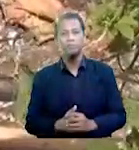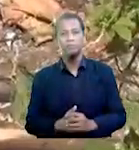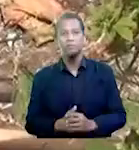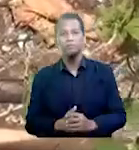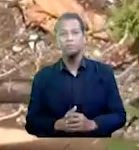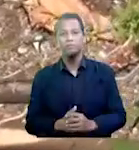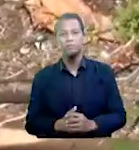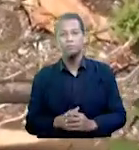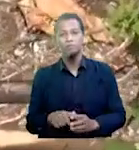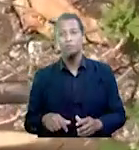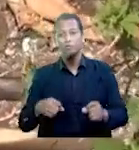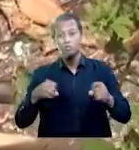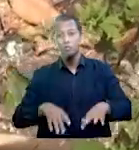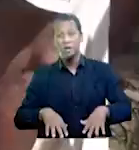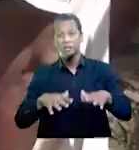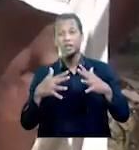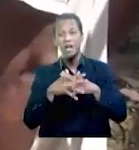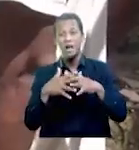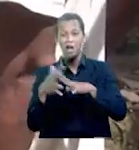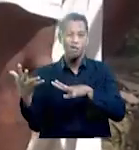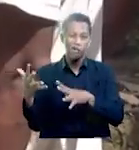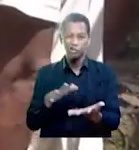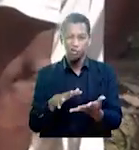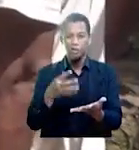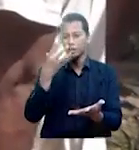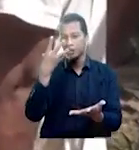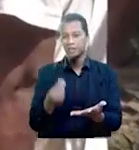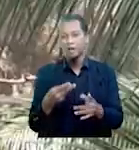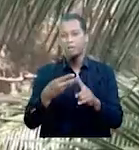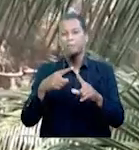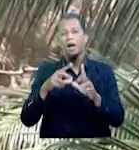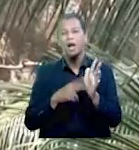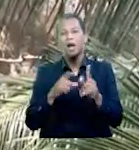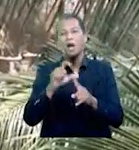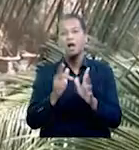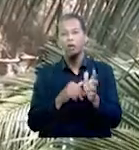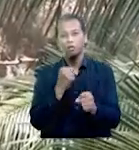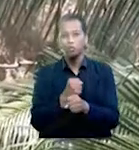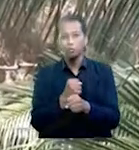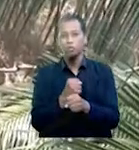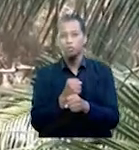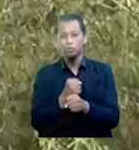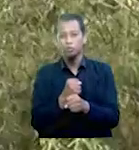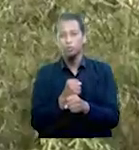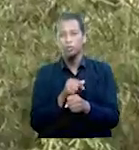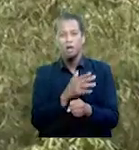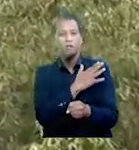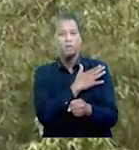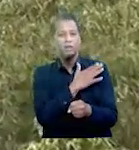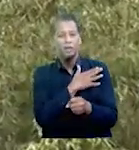Banjir dan tanah longsor di Desa Bandurejo, Kecamatan Bantur di Kabupaten Malang, Jawa Timur masih menyisakan duka bagi